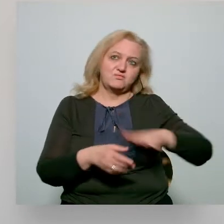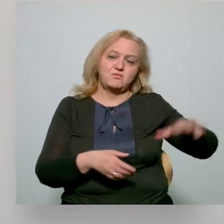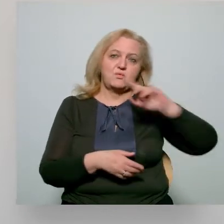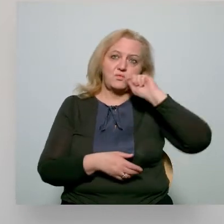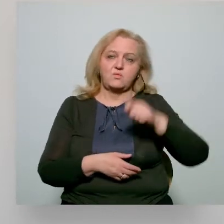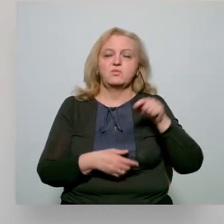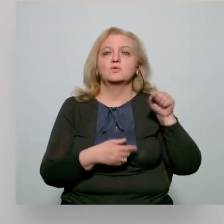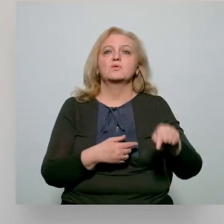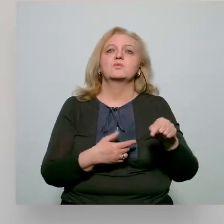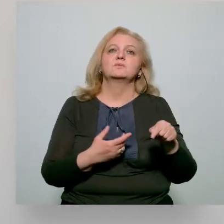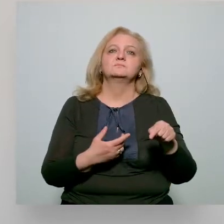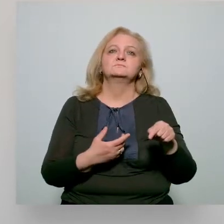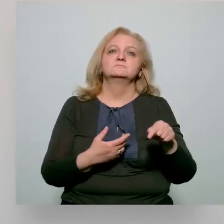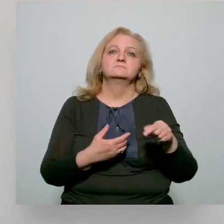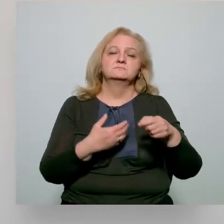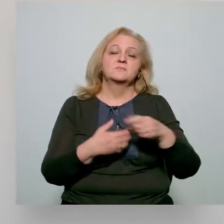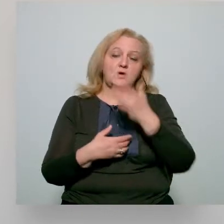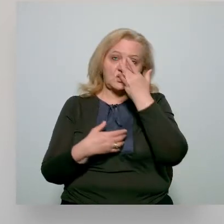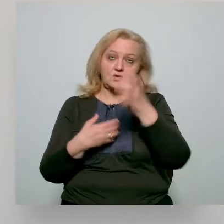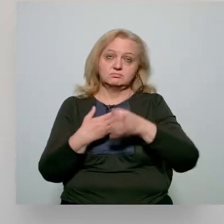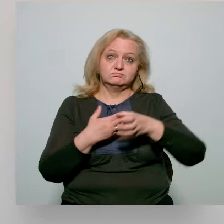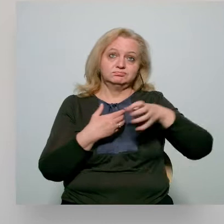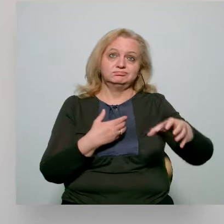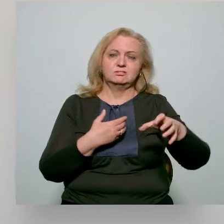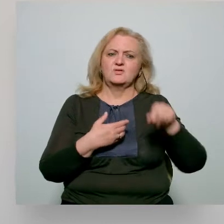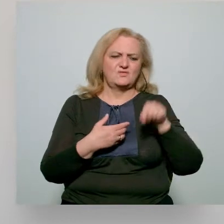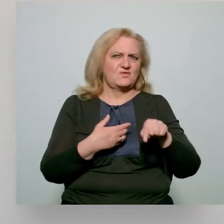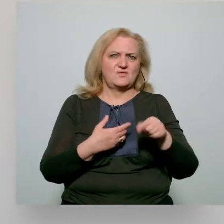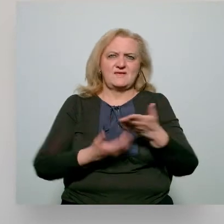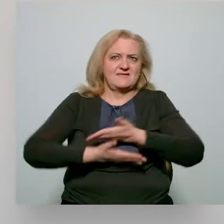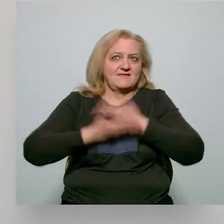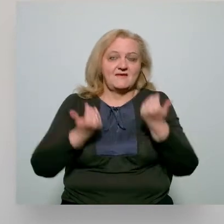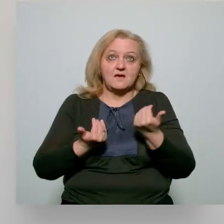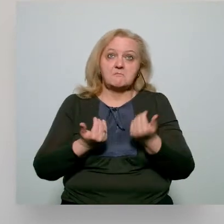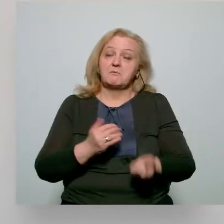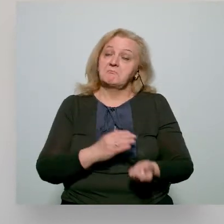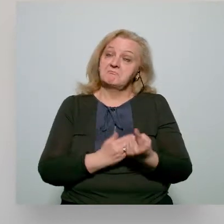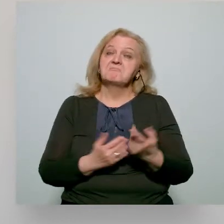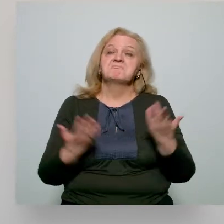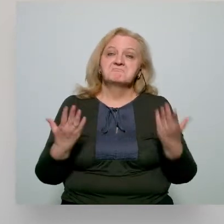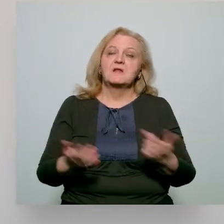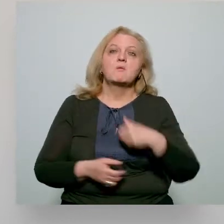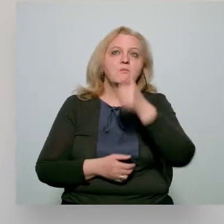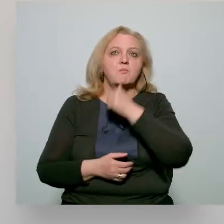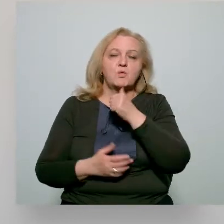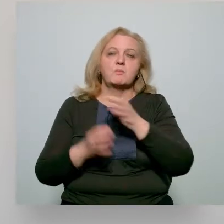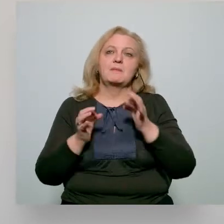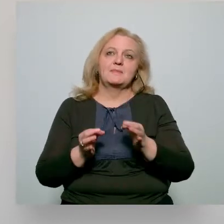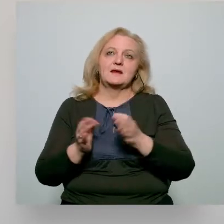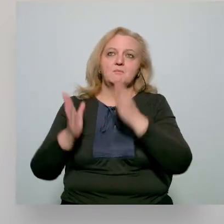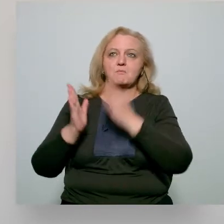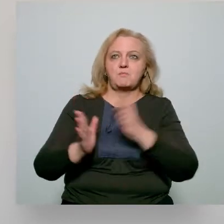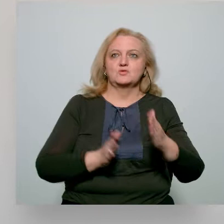jako odrębny od rosyjskiego byt nie istnieje. Więc spróbujmy uporządkować